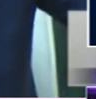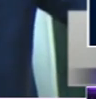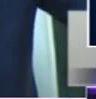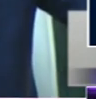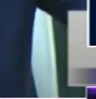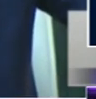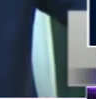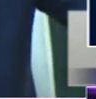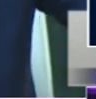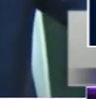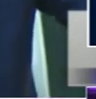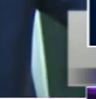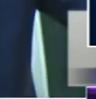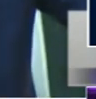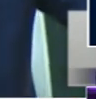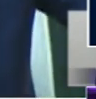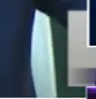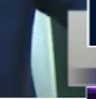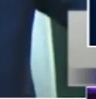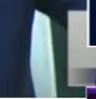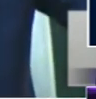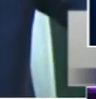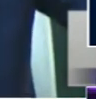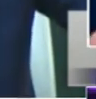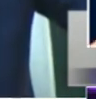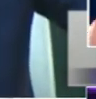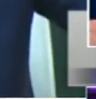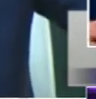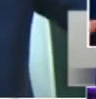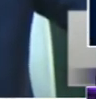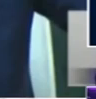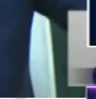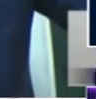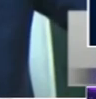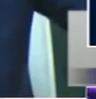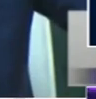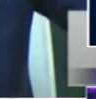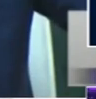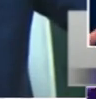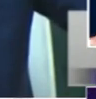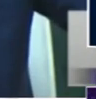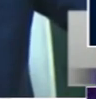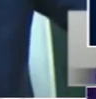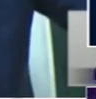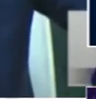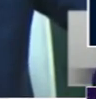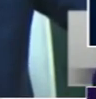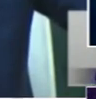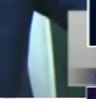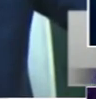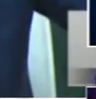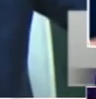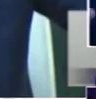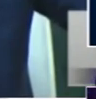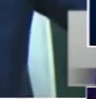кос масобриви иммунизация. Да дрес болондем дайца 30%. Эрти дасахелебули вадеби гвитхарит, рац даемтква хелисуфлебис